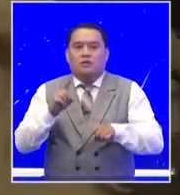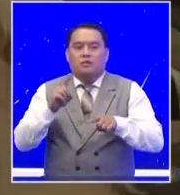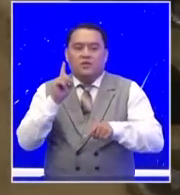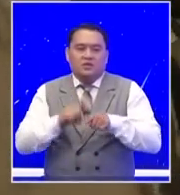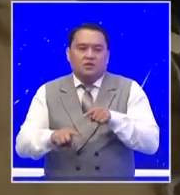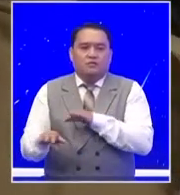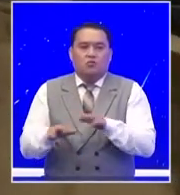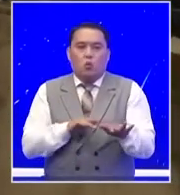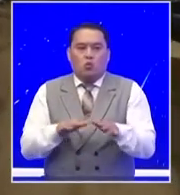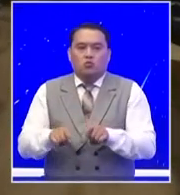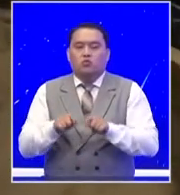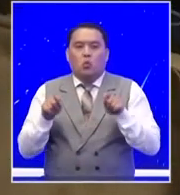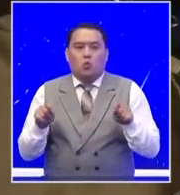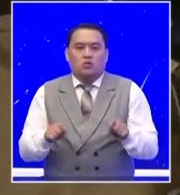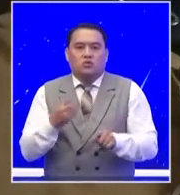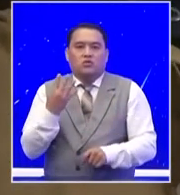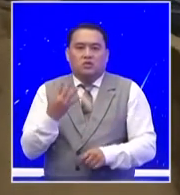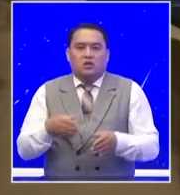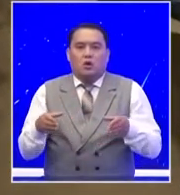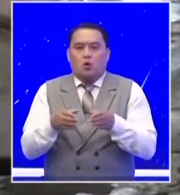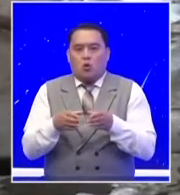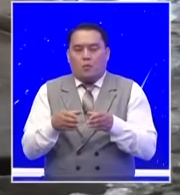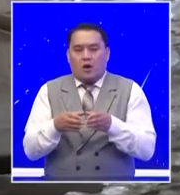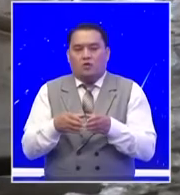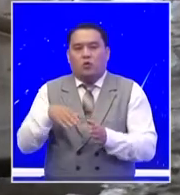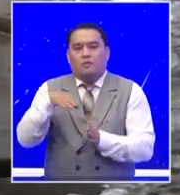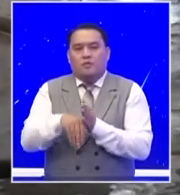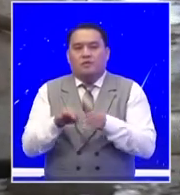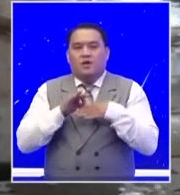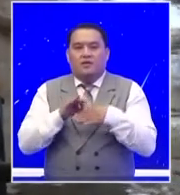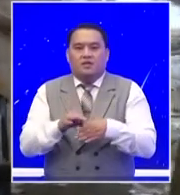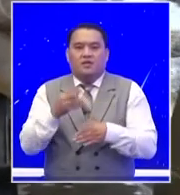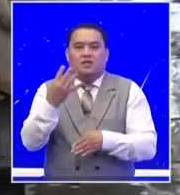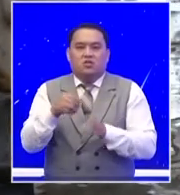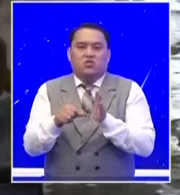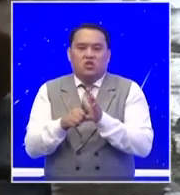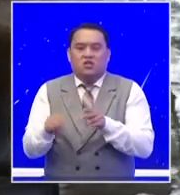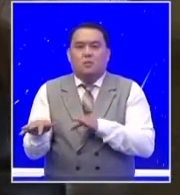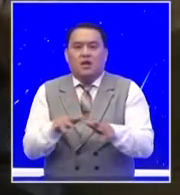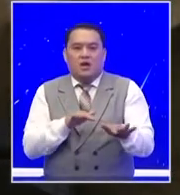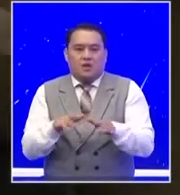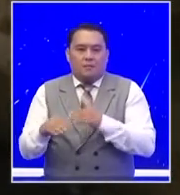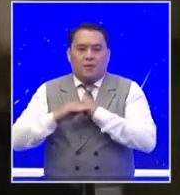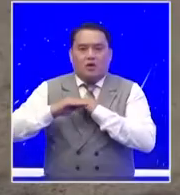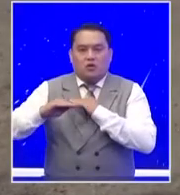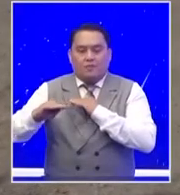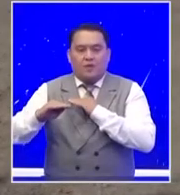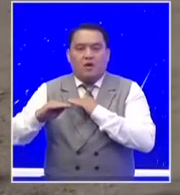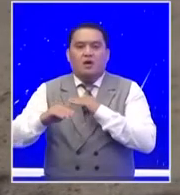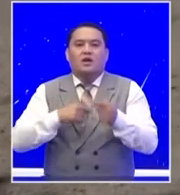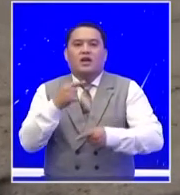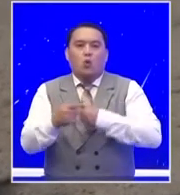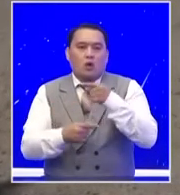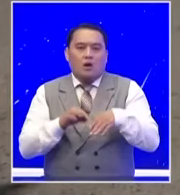ситуациям в Жамбылском районе созданы 4 мобильные группы, которыми проведено 36 рейдовых мероприятий на посевных полях. Также